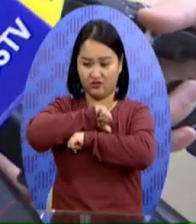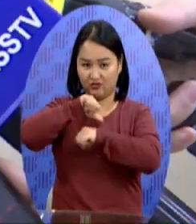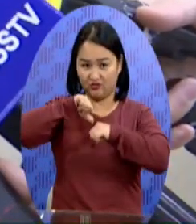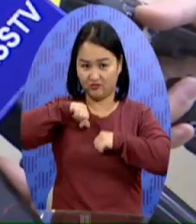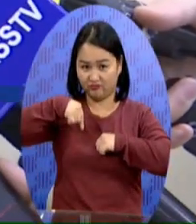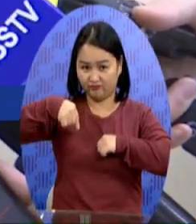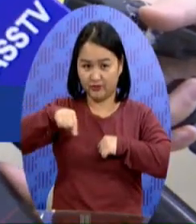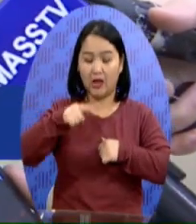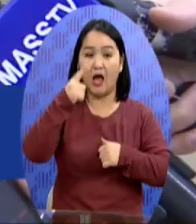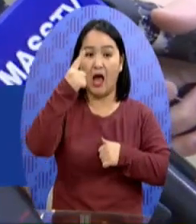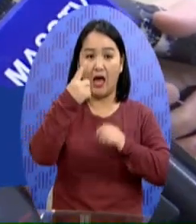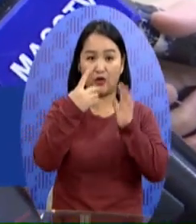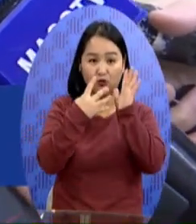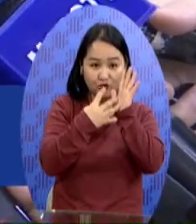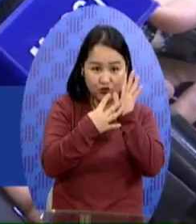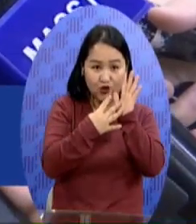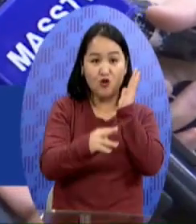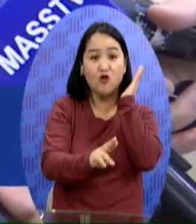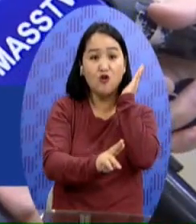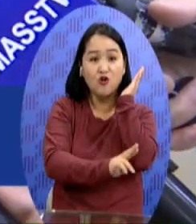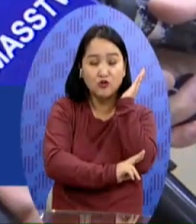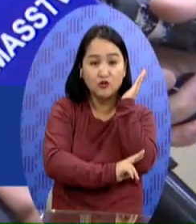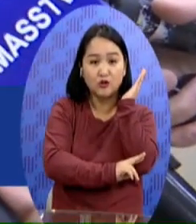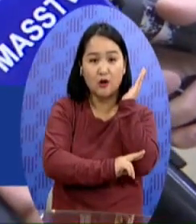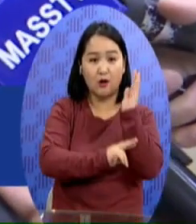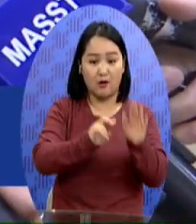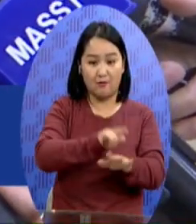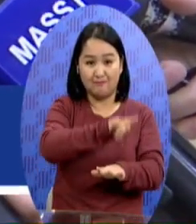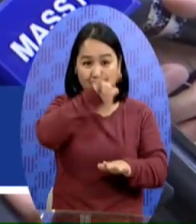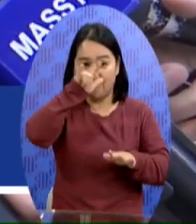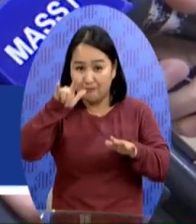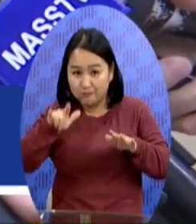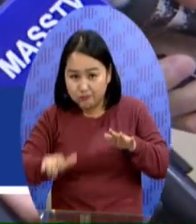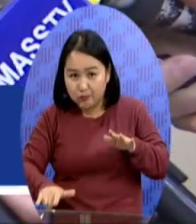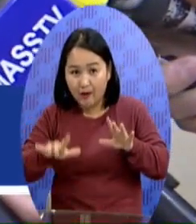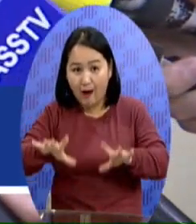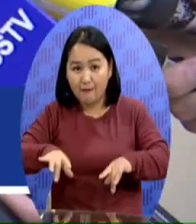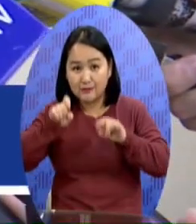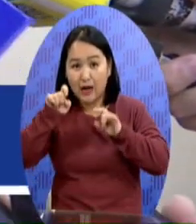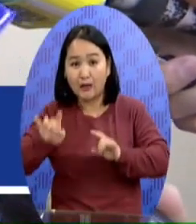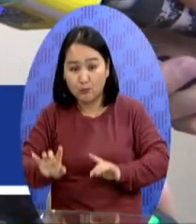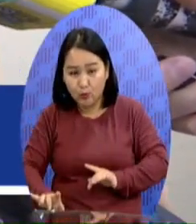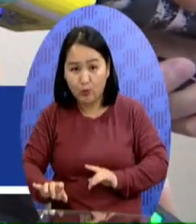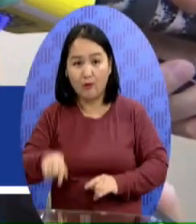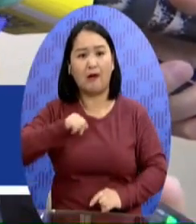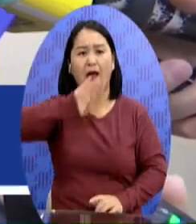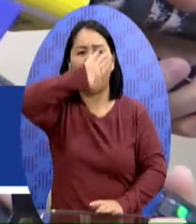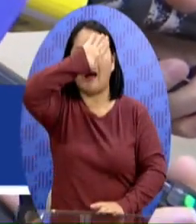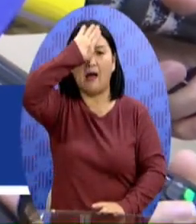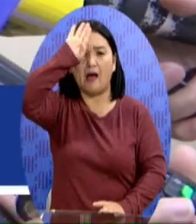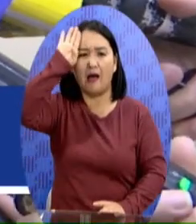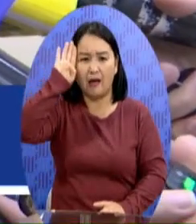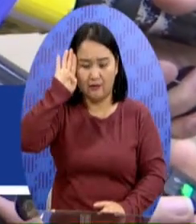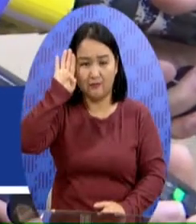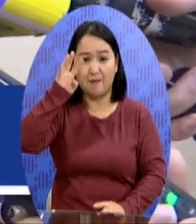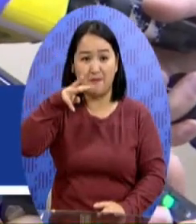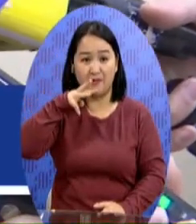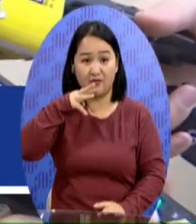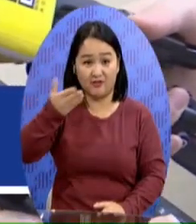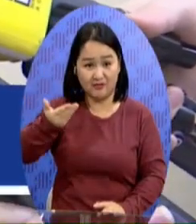19-ны өдөр Гуанжуугаас Мельбурнд буухдаа одоо халуурсан.